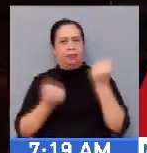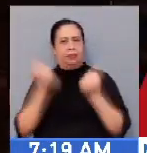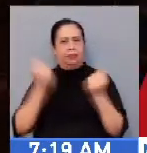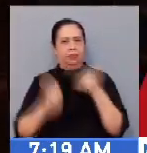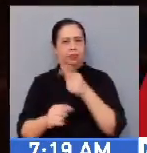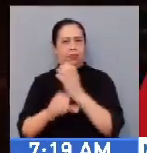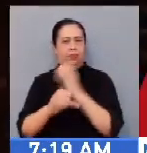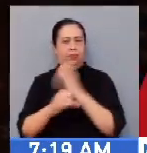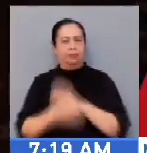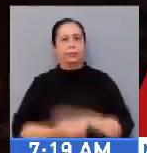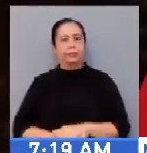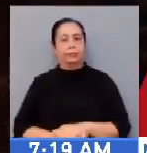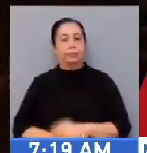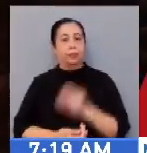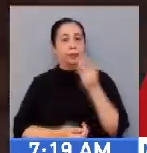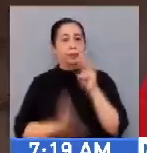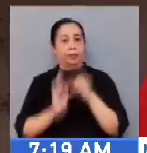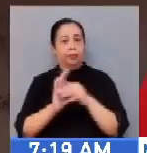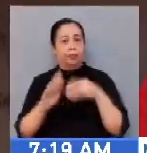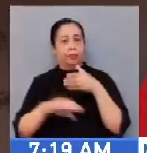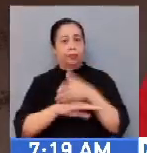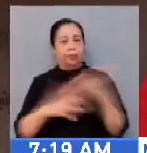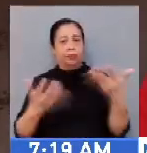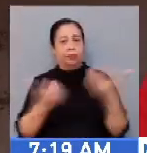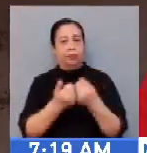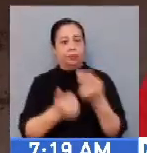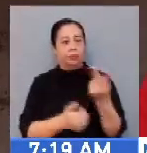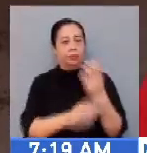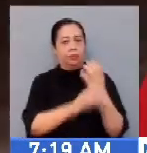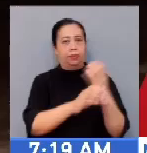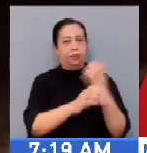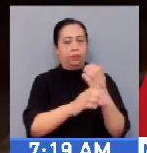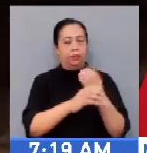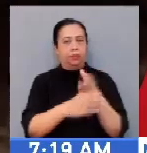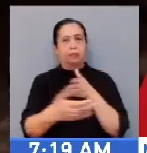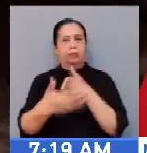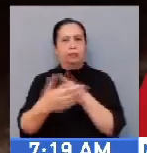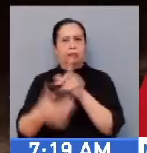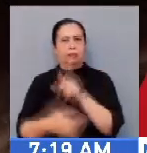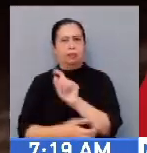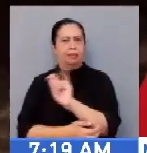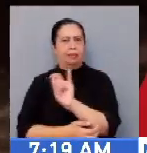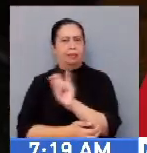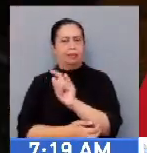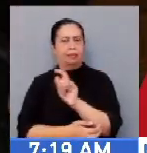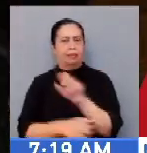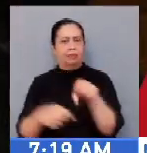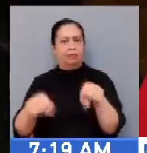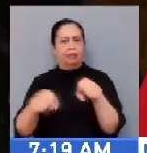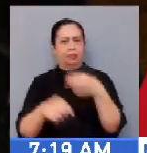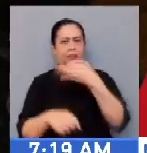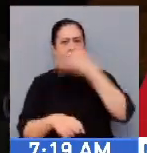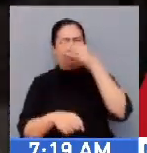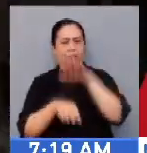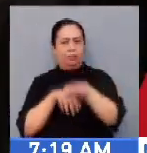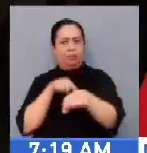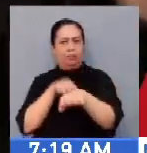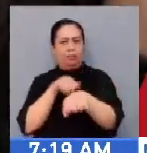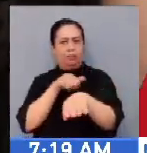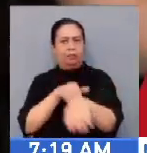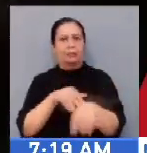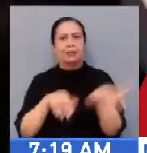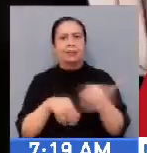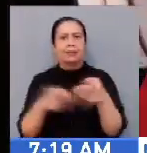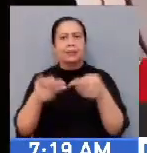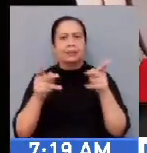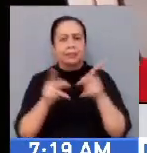Ilang minuto naman matapos ang banggaan ng dalawang sasakyan, sinalpok naman ng isang taxi ang motorsiklong nasa harapan niya sa parehong intersection. Red light lang